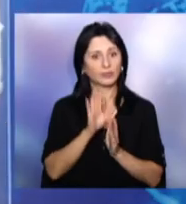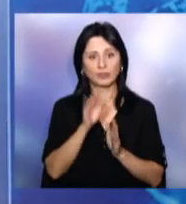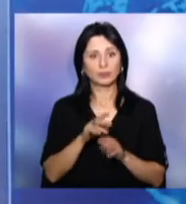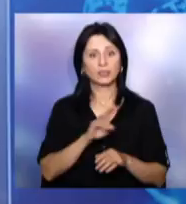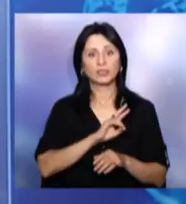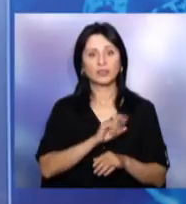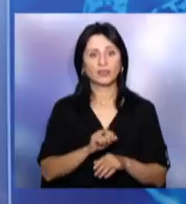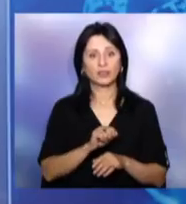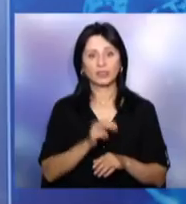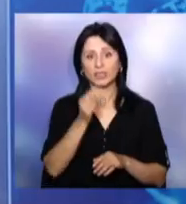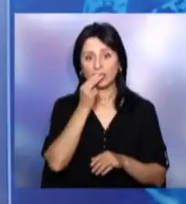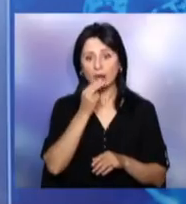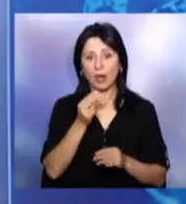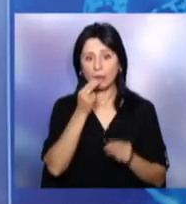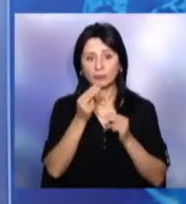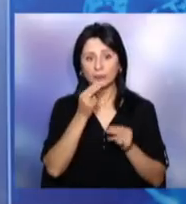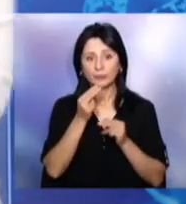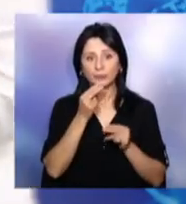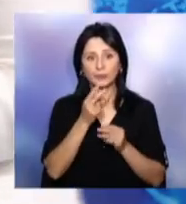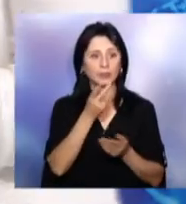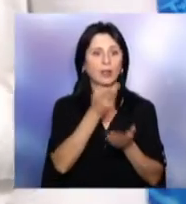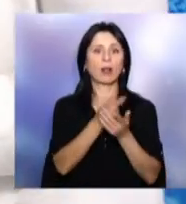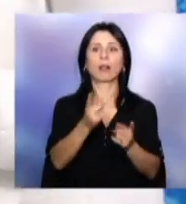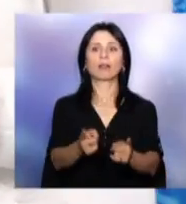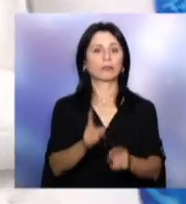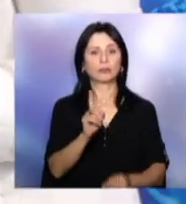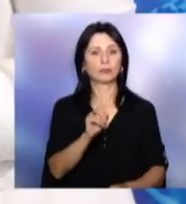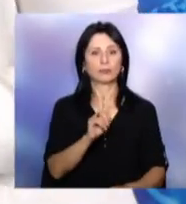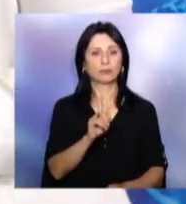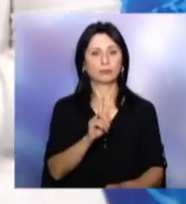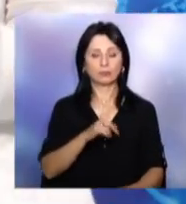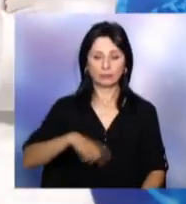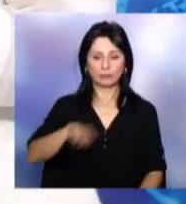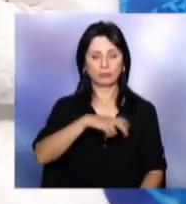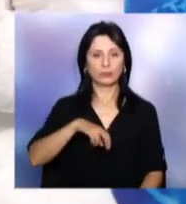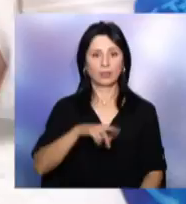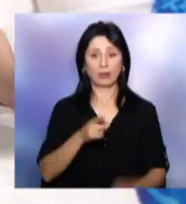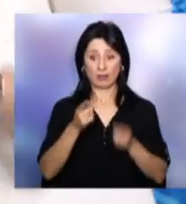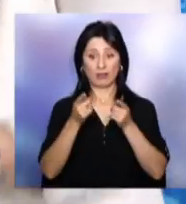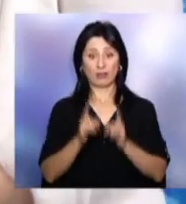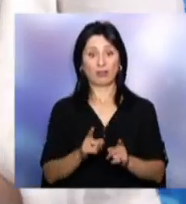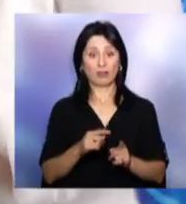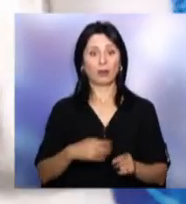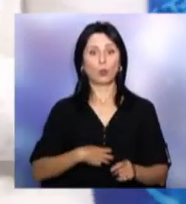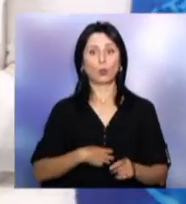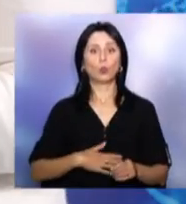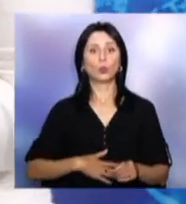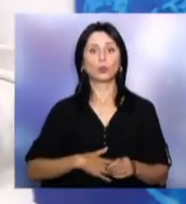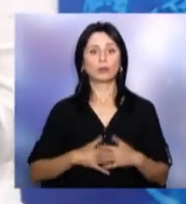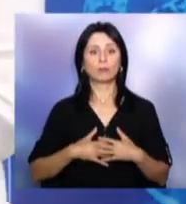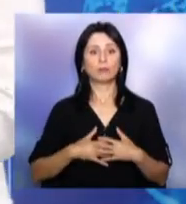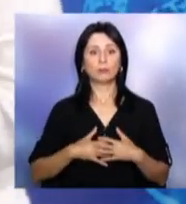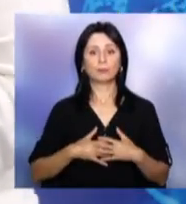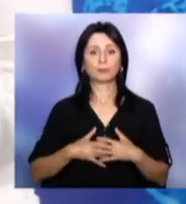ძალიან გვიყვარს, საკვების მიღების შემდეგ არ უნდა წამოვწვეთ 2-3 საათი, რადგანაც როგორც კი წამოვწვევით, ისევ მუცელში